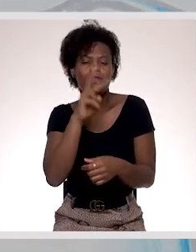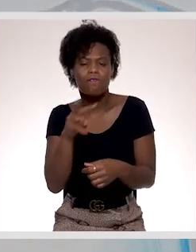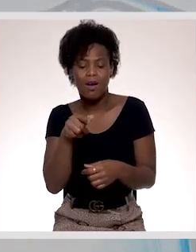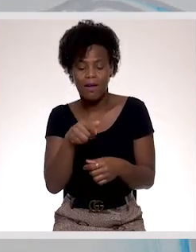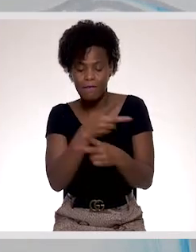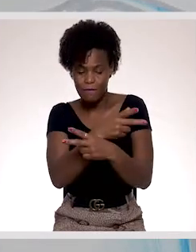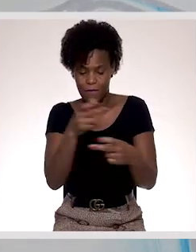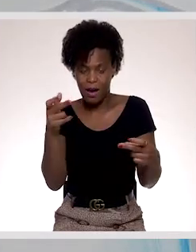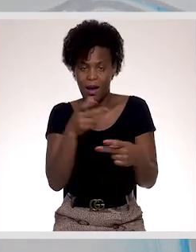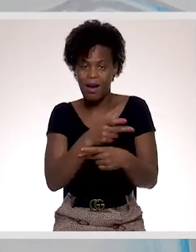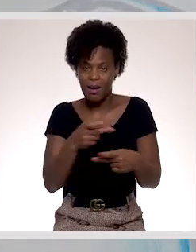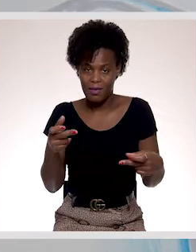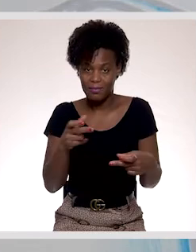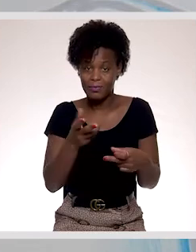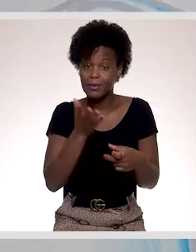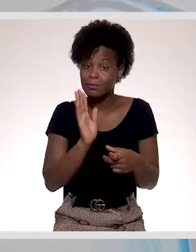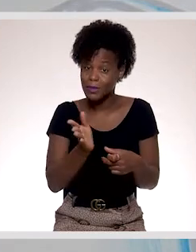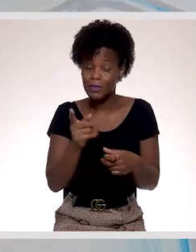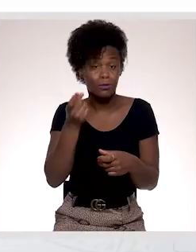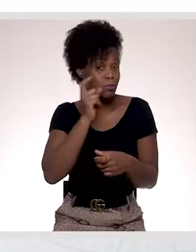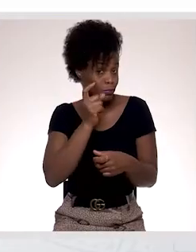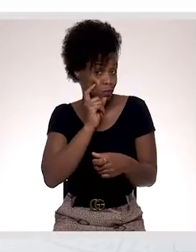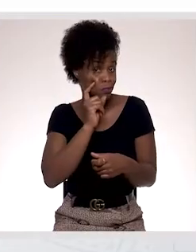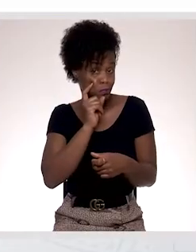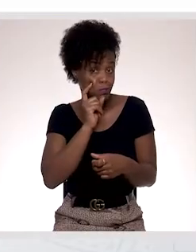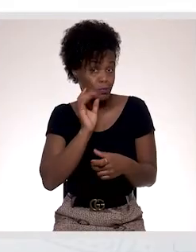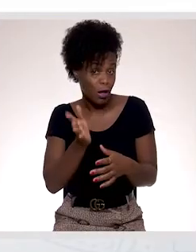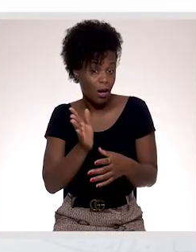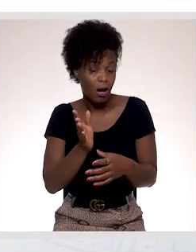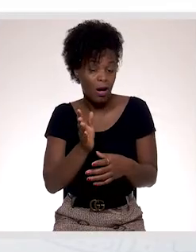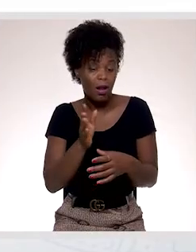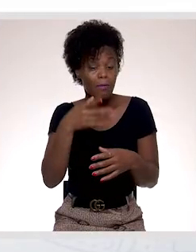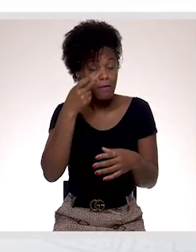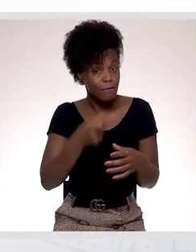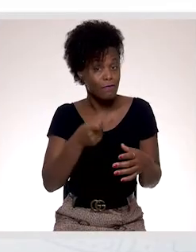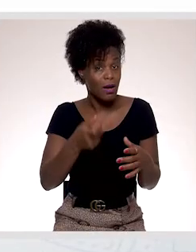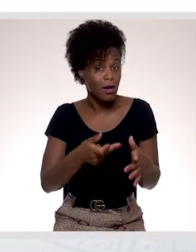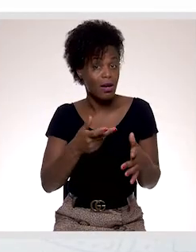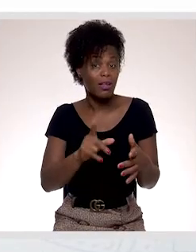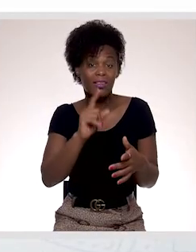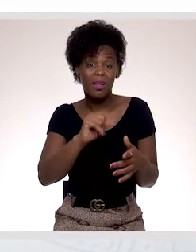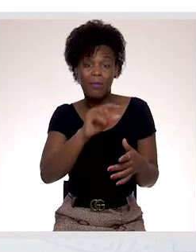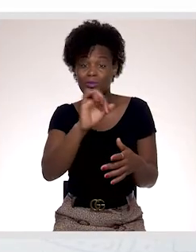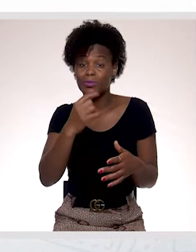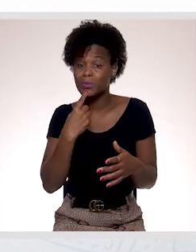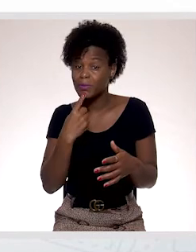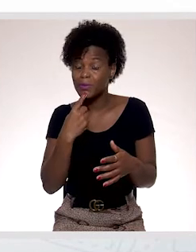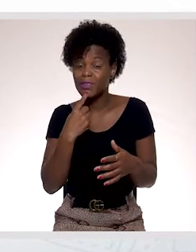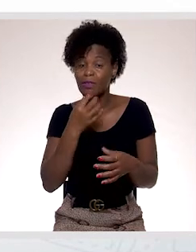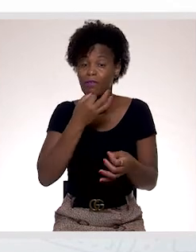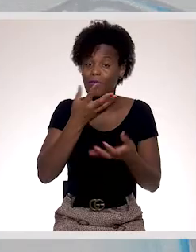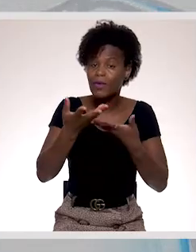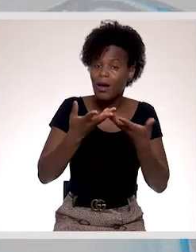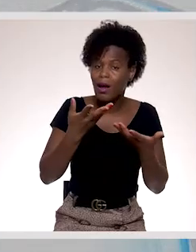dans ces phrases, il faut se protéger, il faut rester. Et aussi, tu as entendu dans le